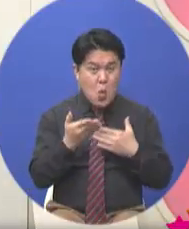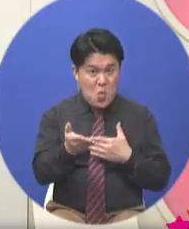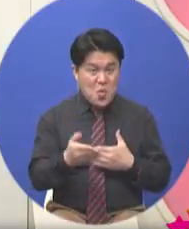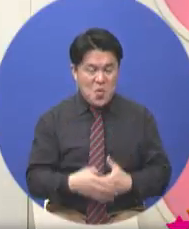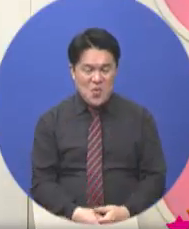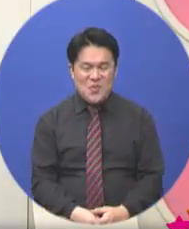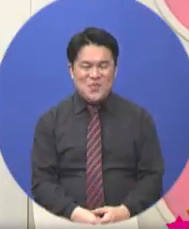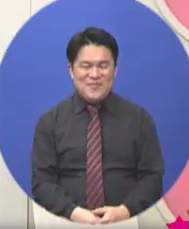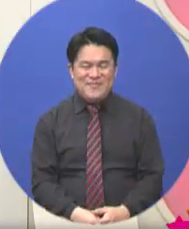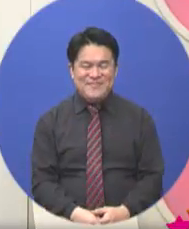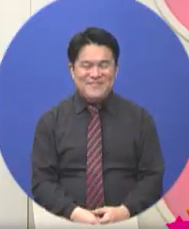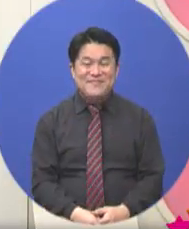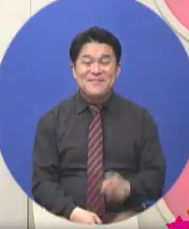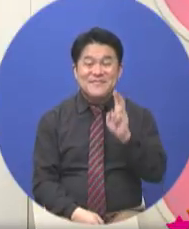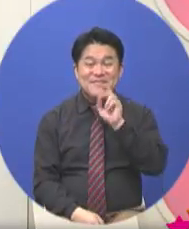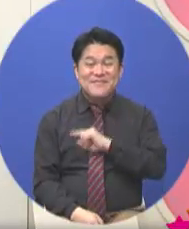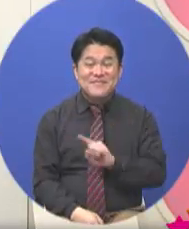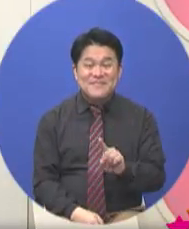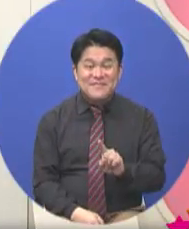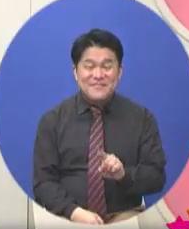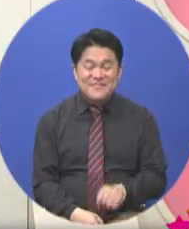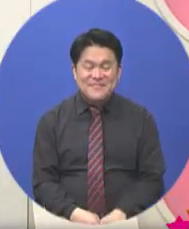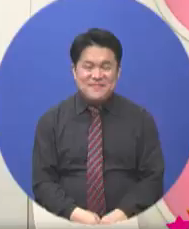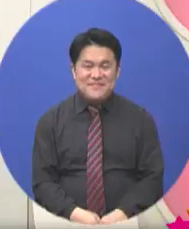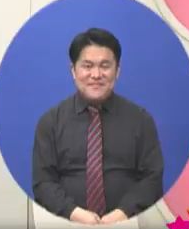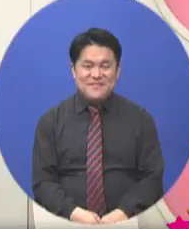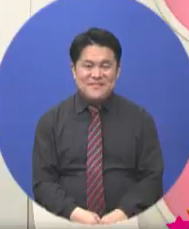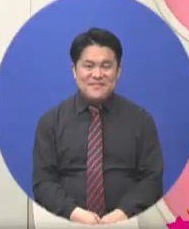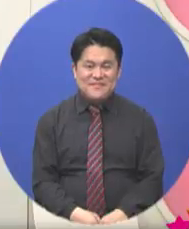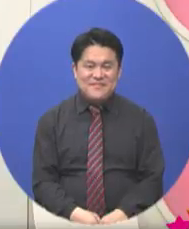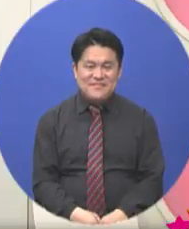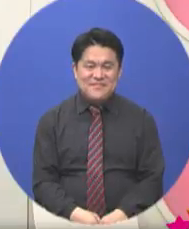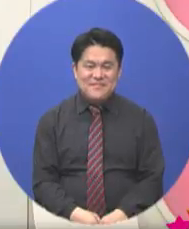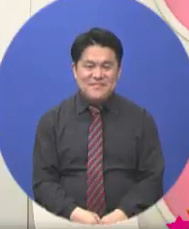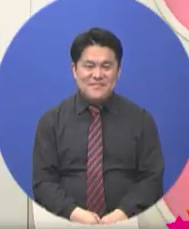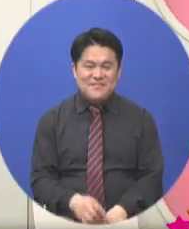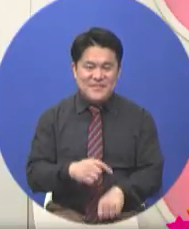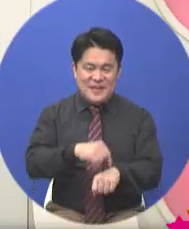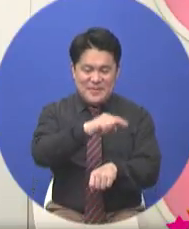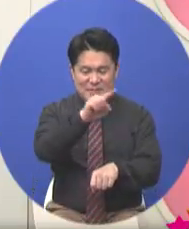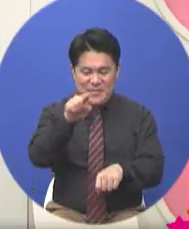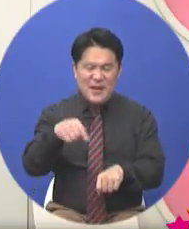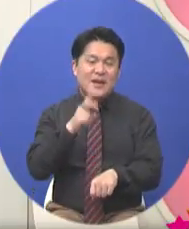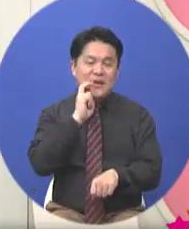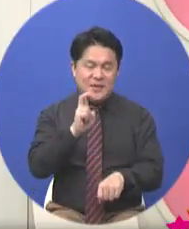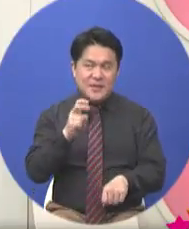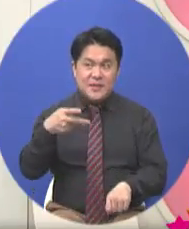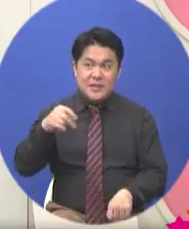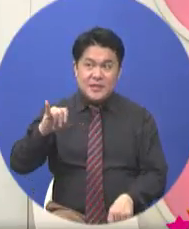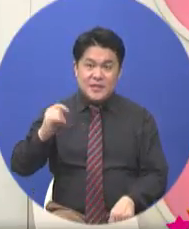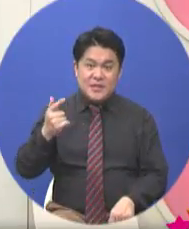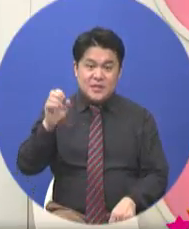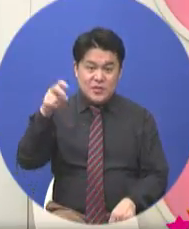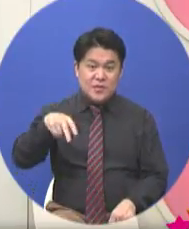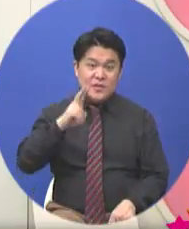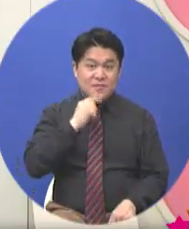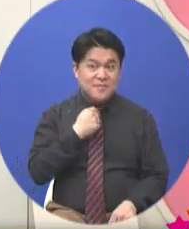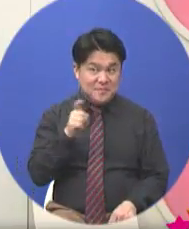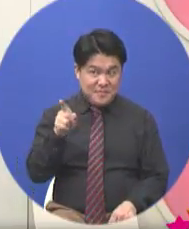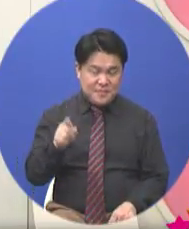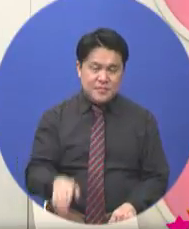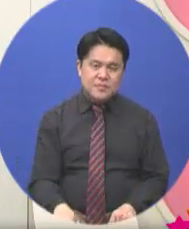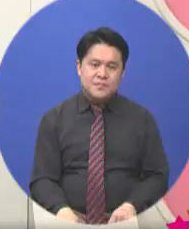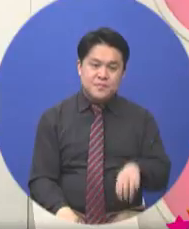예, 반갑습니다. 네, 부르실 곡목은요? 예, 시계바늘이요. 시계바늘. 시계바늘.